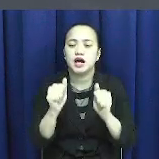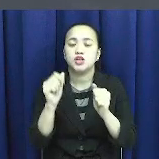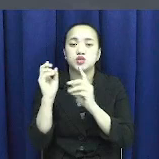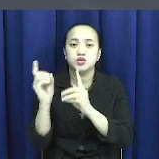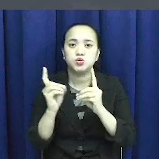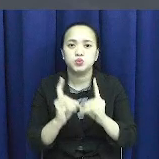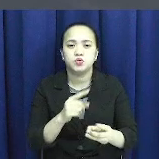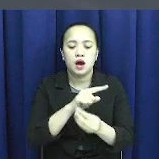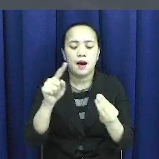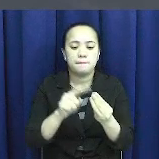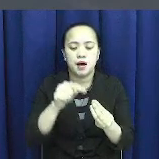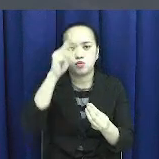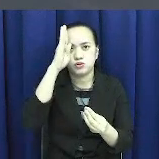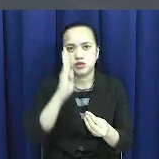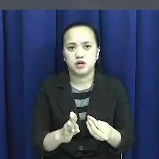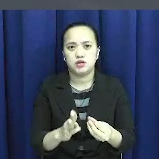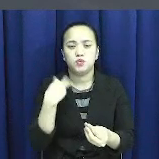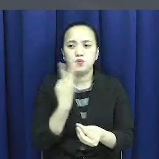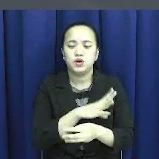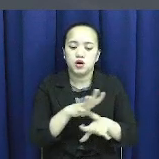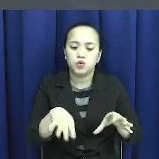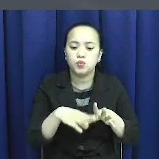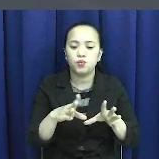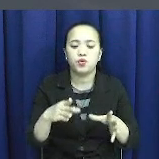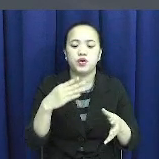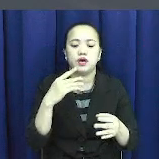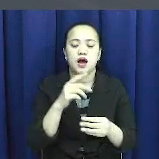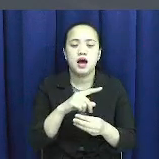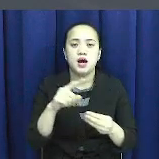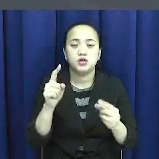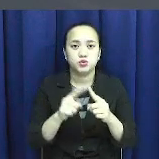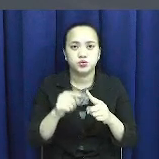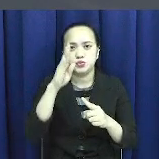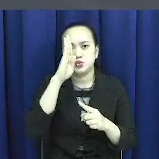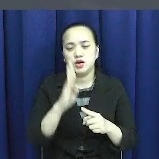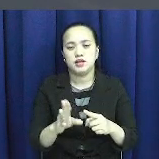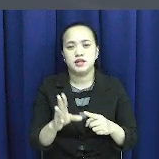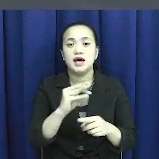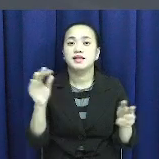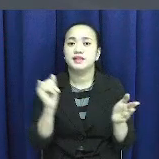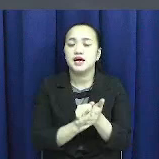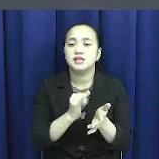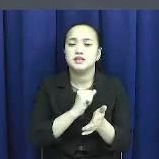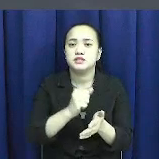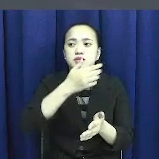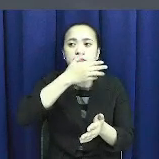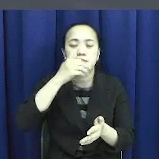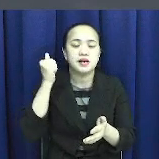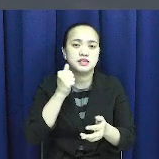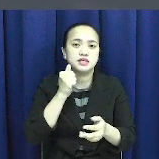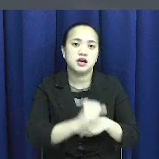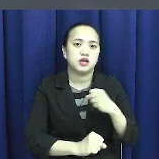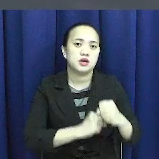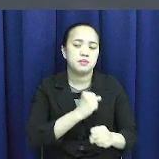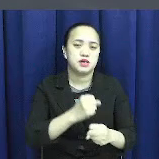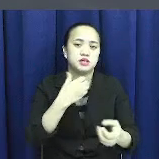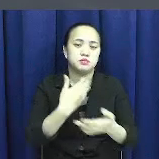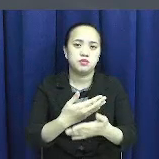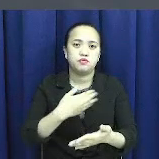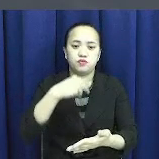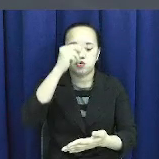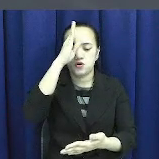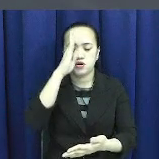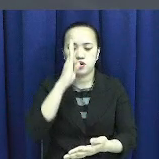siya para sa gawain ng Panginoon. And that is the best sacrifice na pwede niyang i-offer sa Panginoon. The